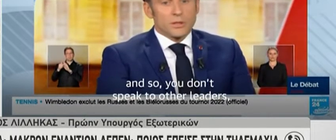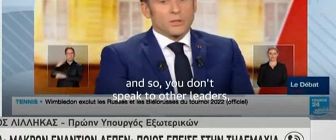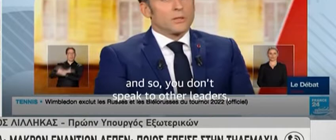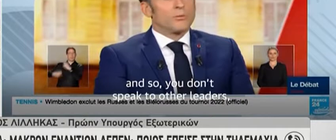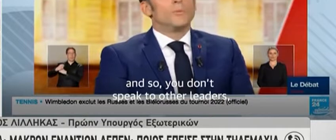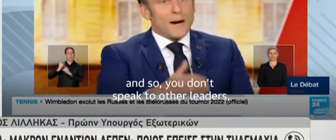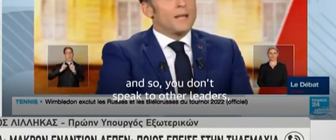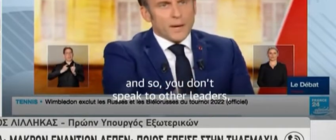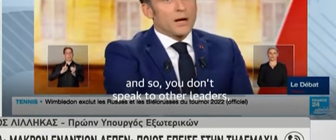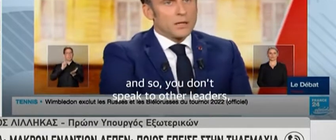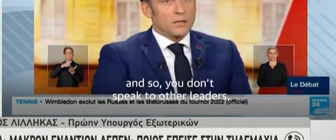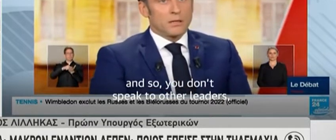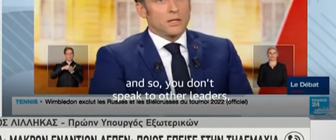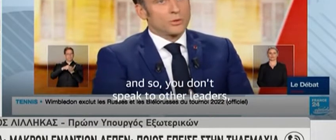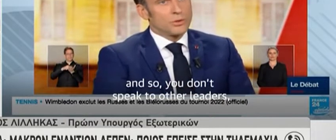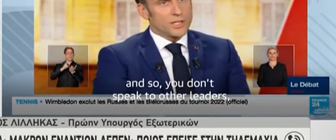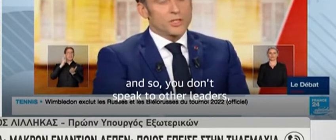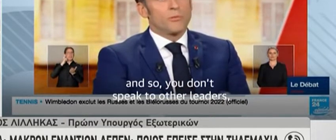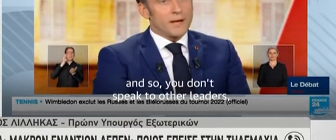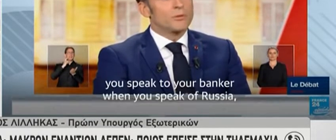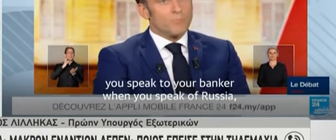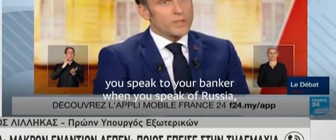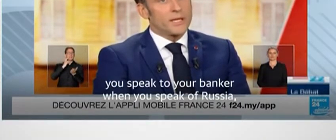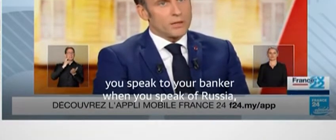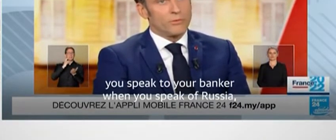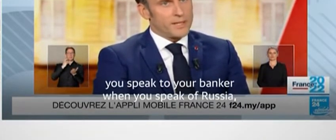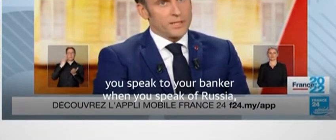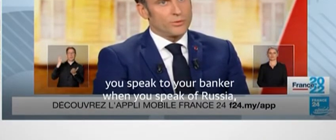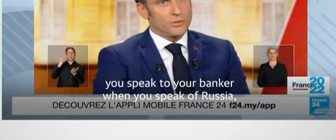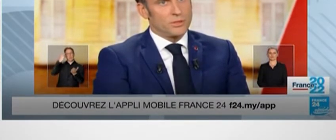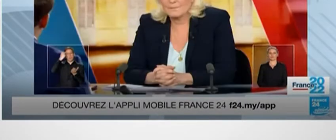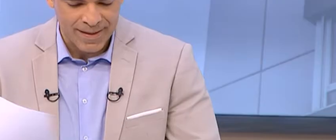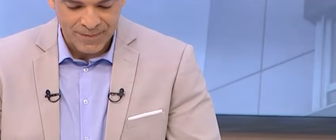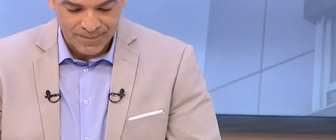Λοιπόν, σας ευχαριστούμε πάρα πολύ, κύριε Λίκα. Εγώ σας ευχαριστώ. Να είστε καλά. Καλή συνέχεια. Καλό Πάσχα.